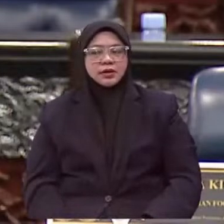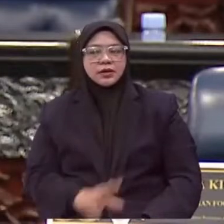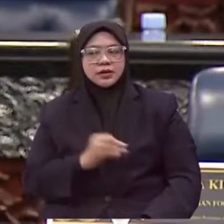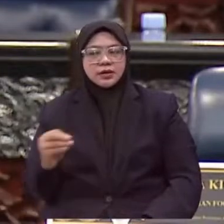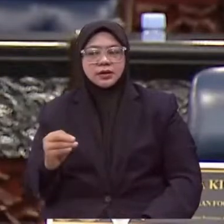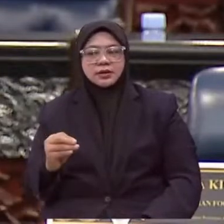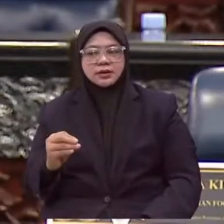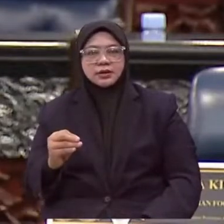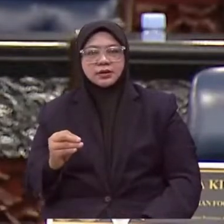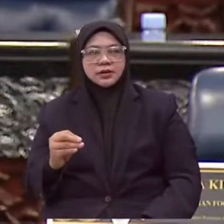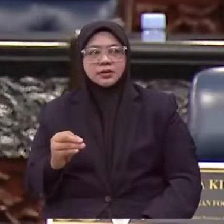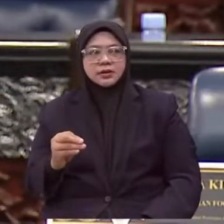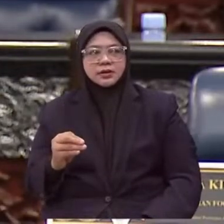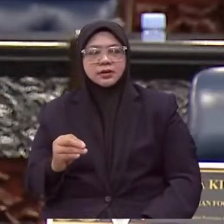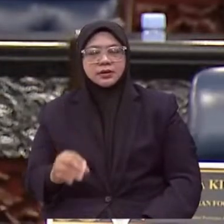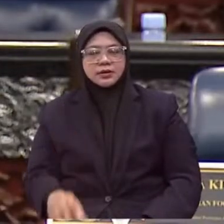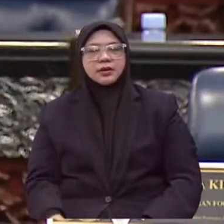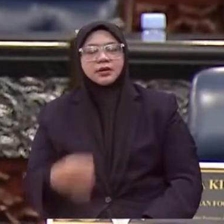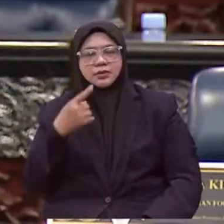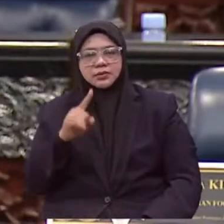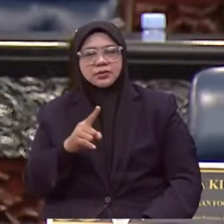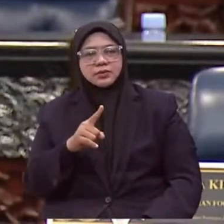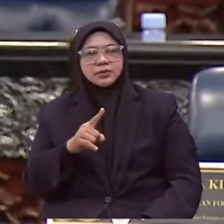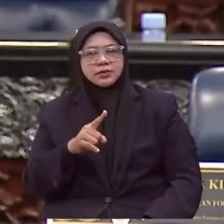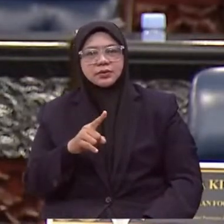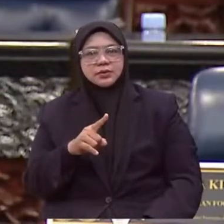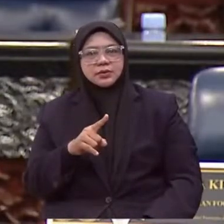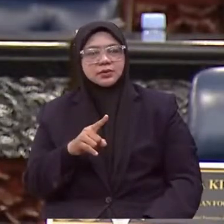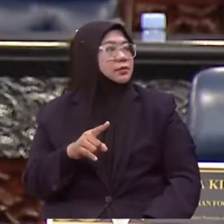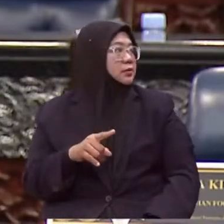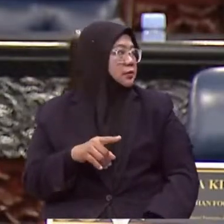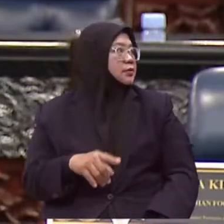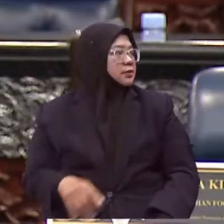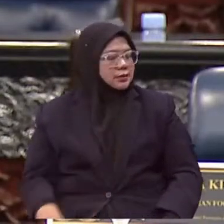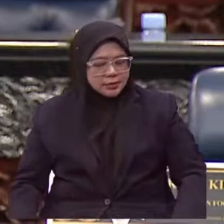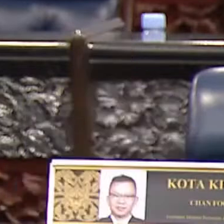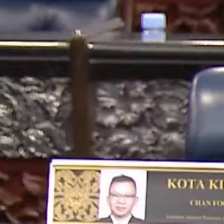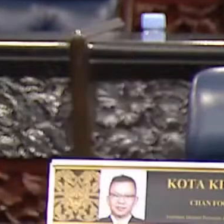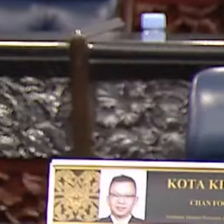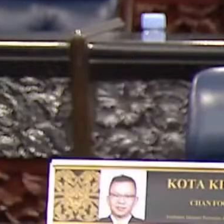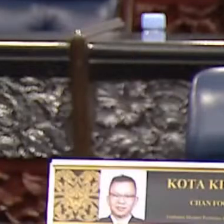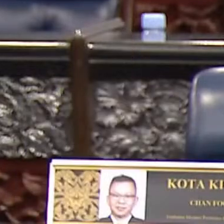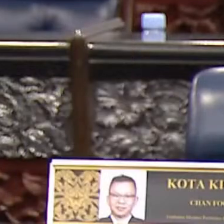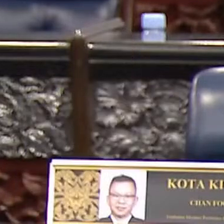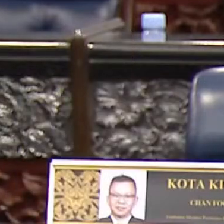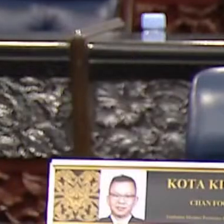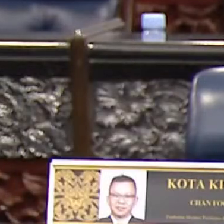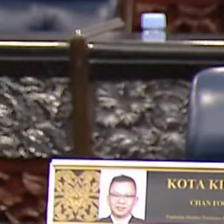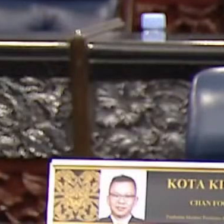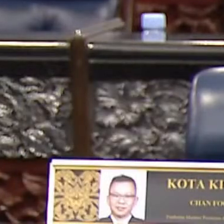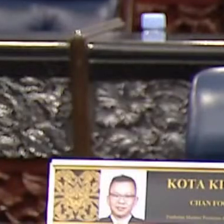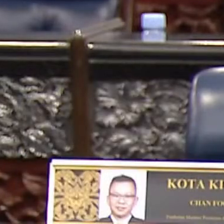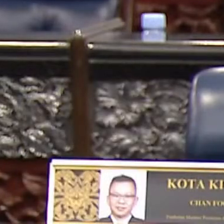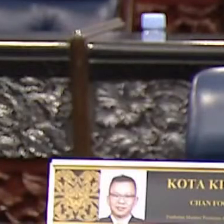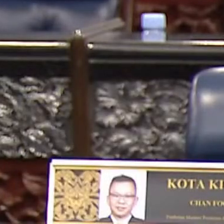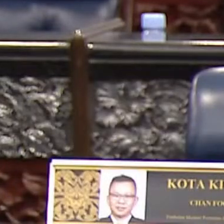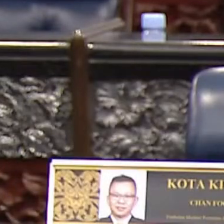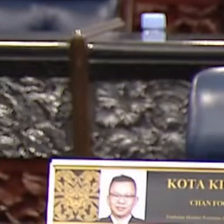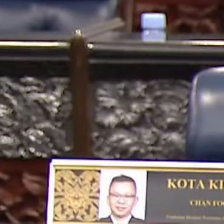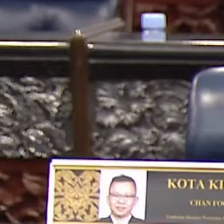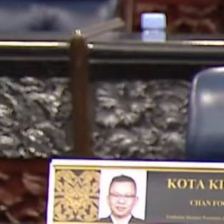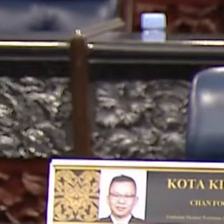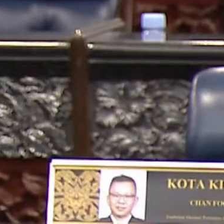serta kemudahan bersama Pang sepuri seperti berikut pertama melaksanakan program pendidikan seperti